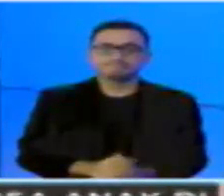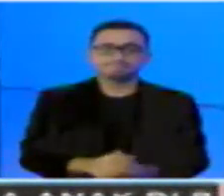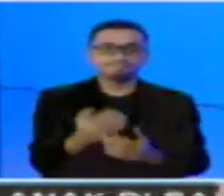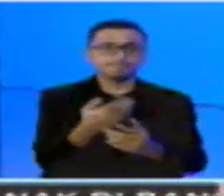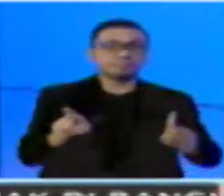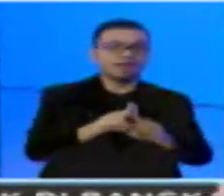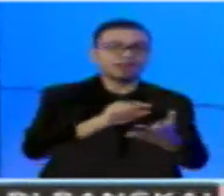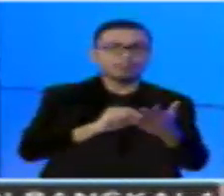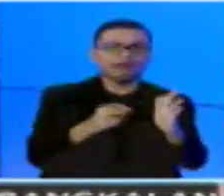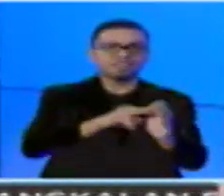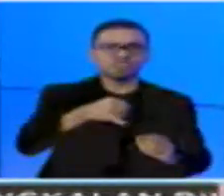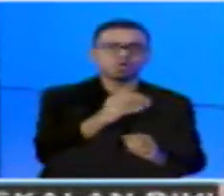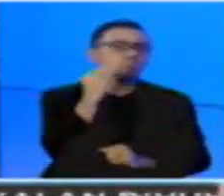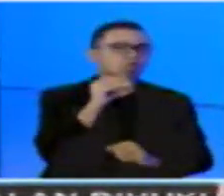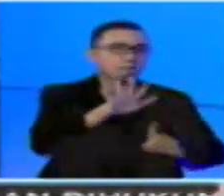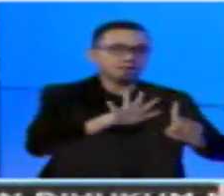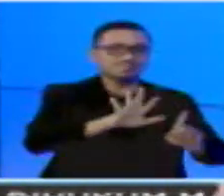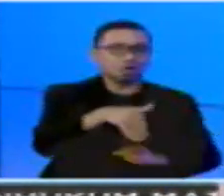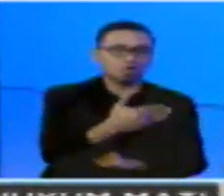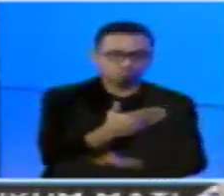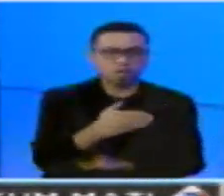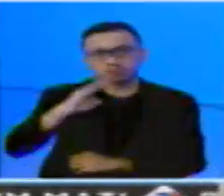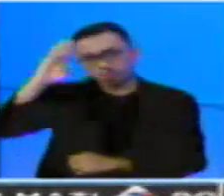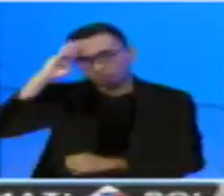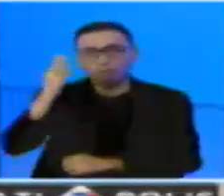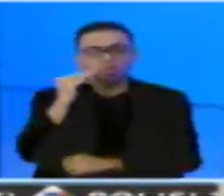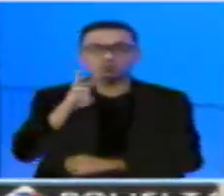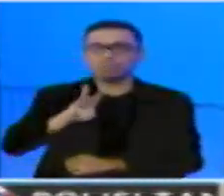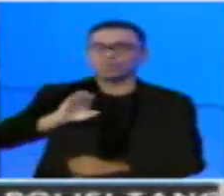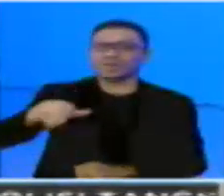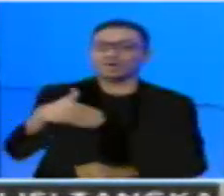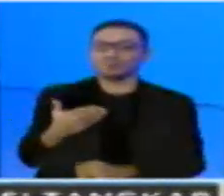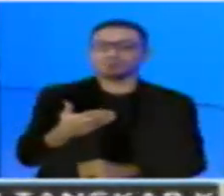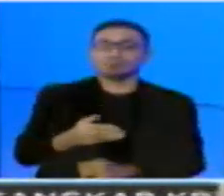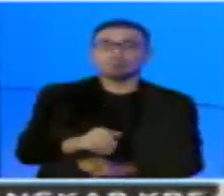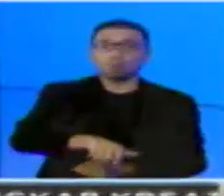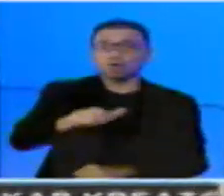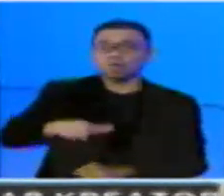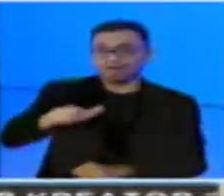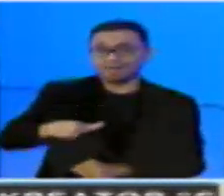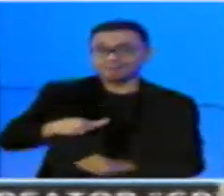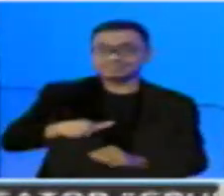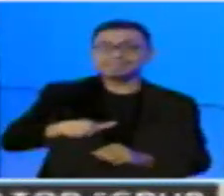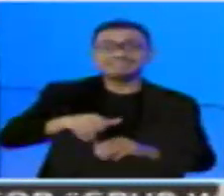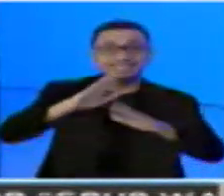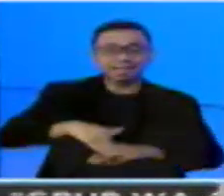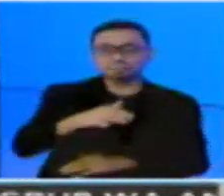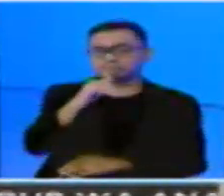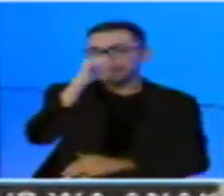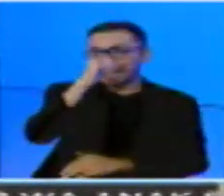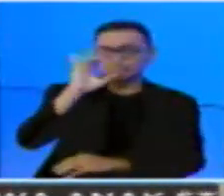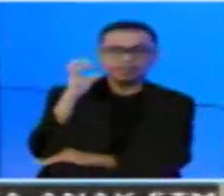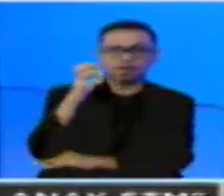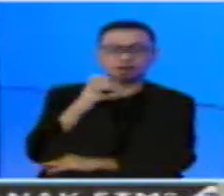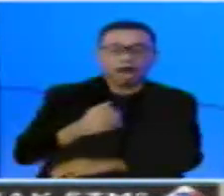Pernikahan MJ berusia 15 tahun dengan pria berusia 36 tahun menghebohkan warga Desa Pagelaran, Pandeglang, Banten. MJ diduga